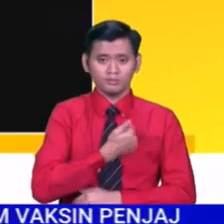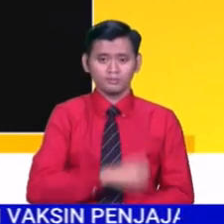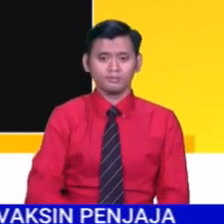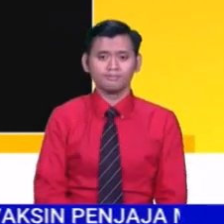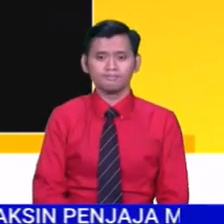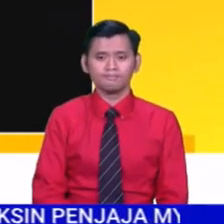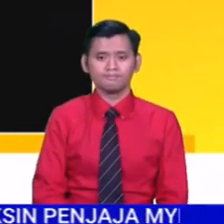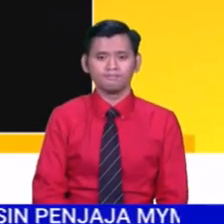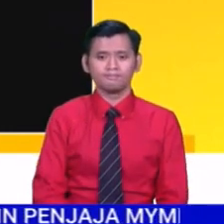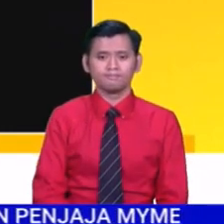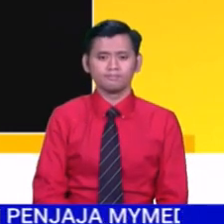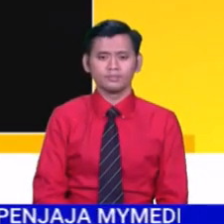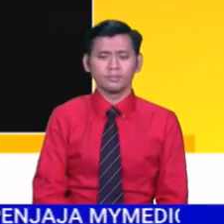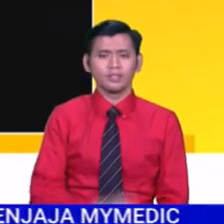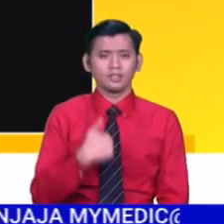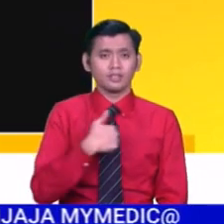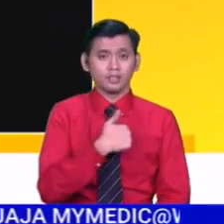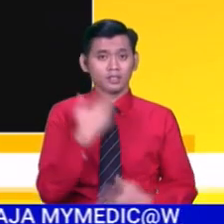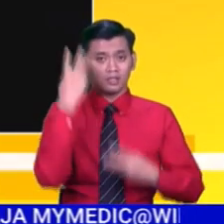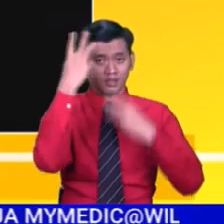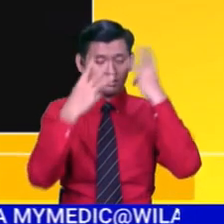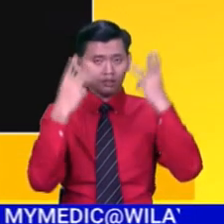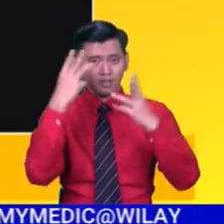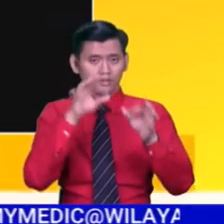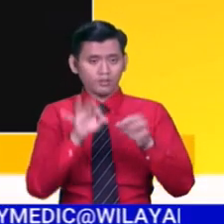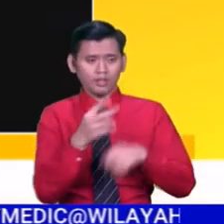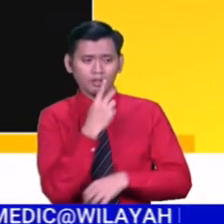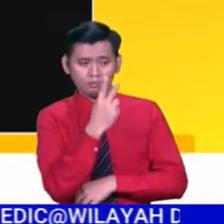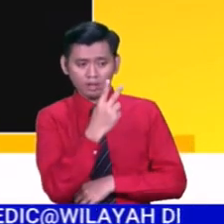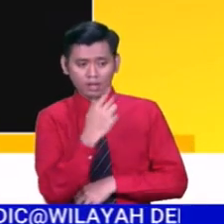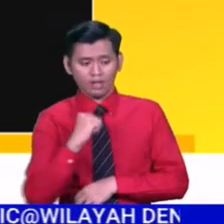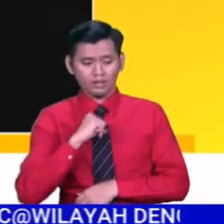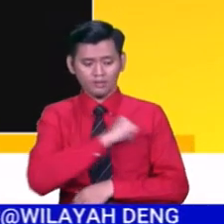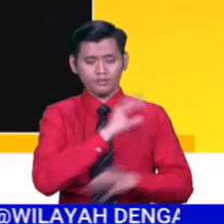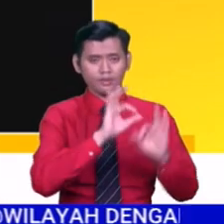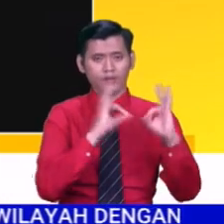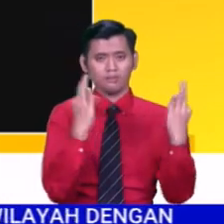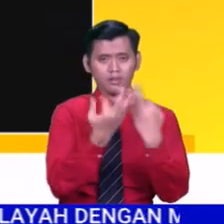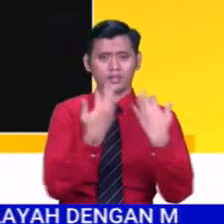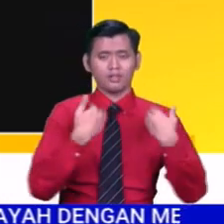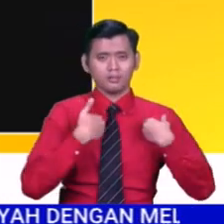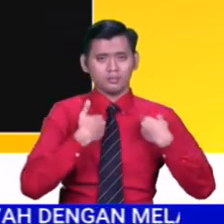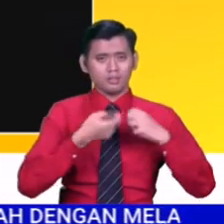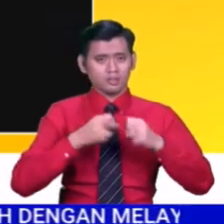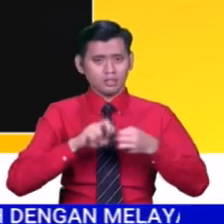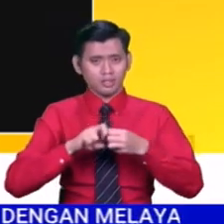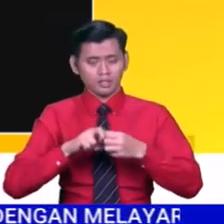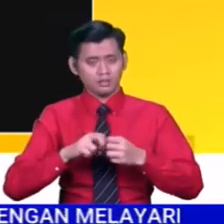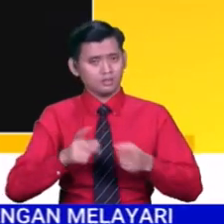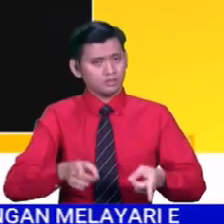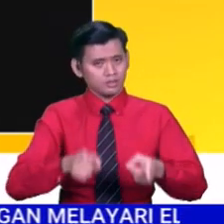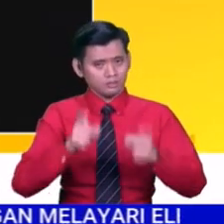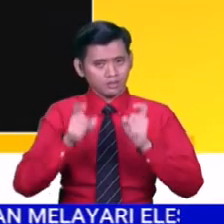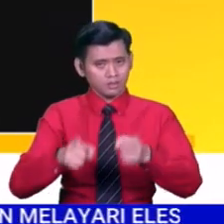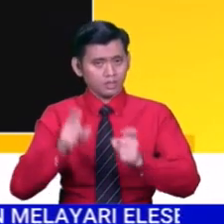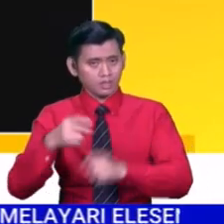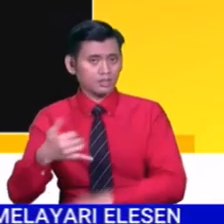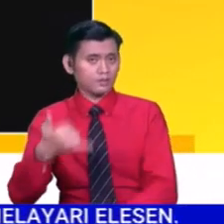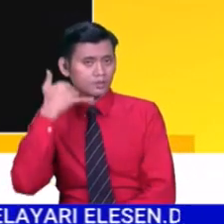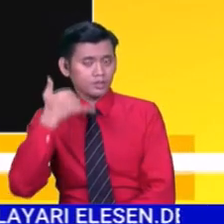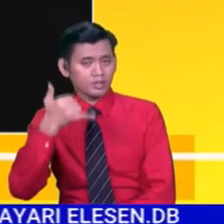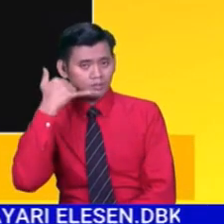Yang tidak diri ini kita cepat-cepat respon, beri apa ni telefon orang-orang yang apa